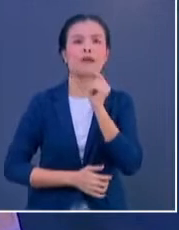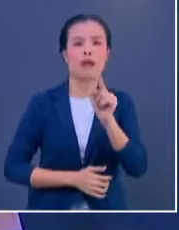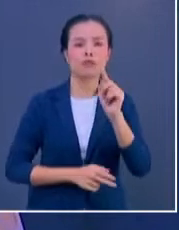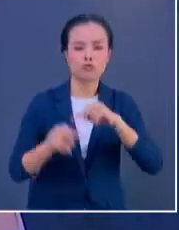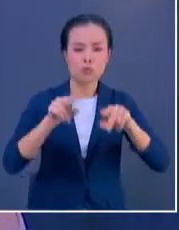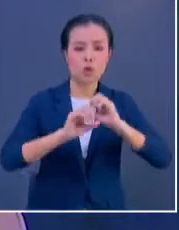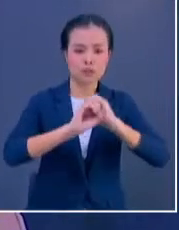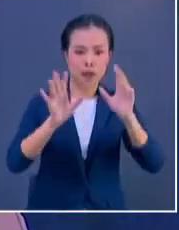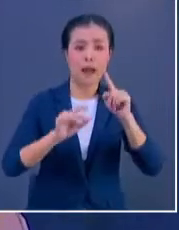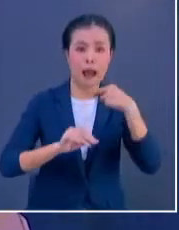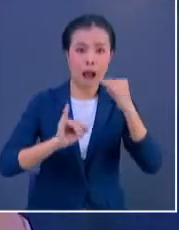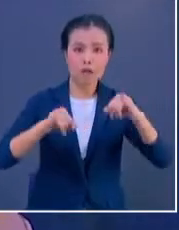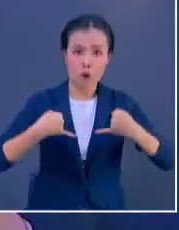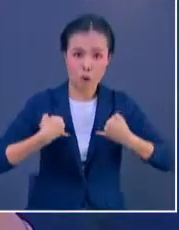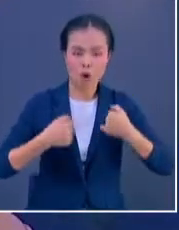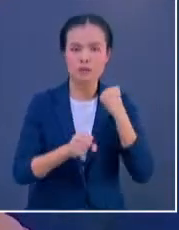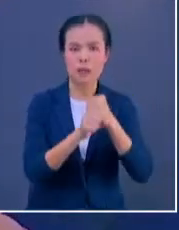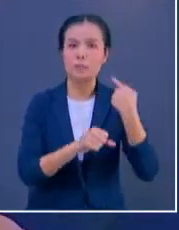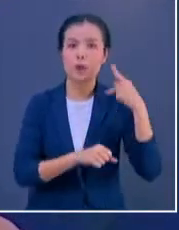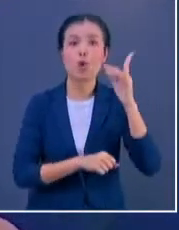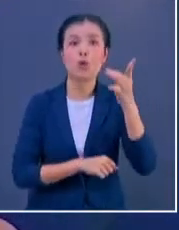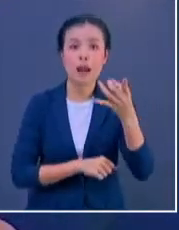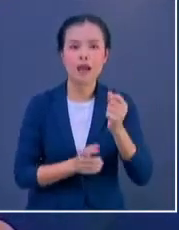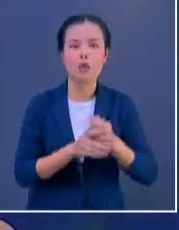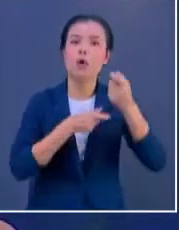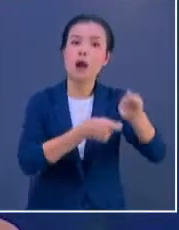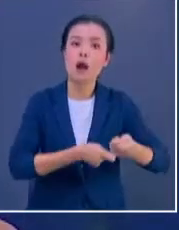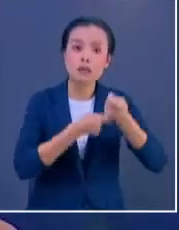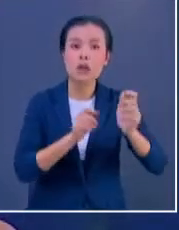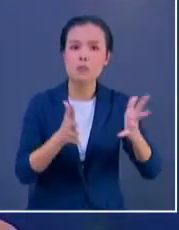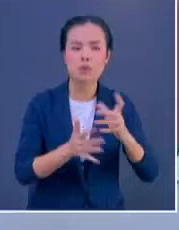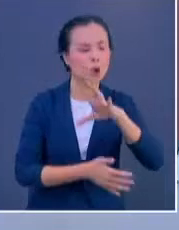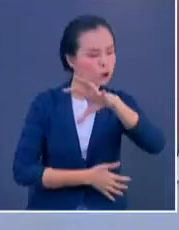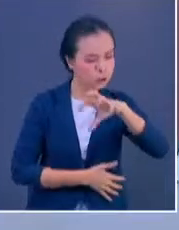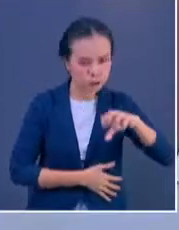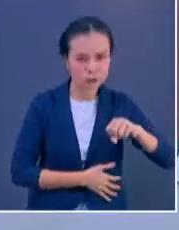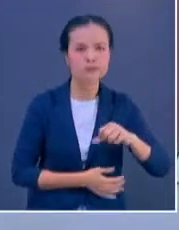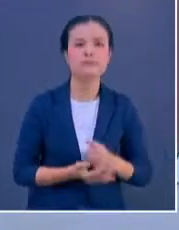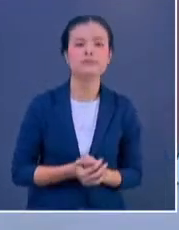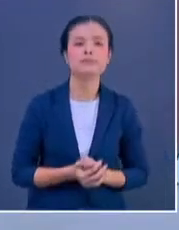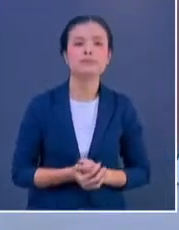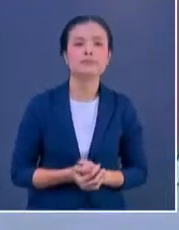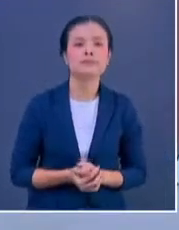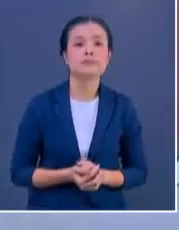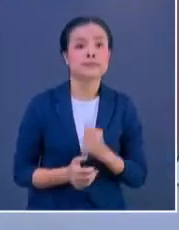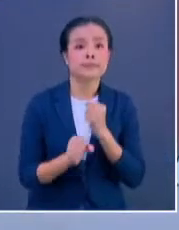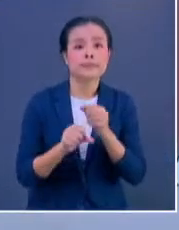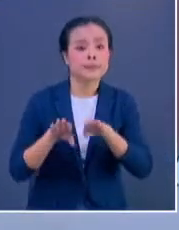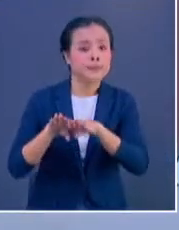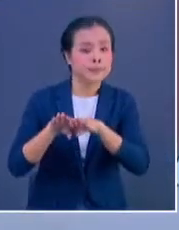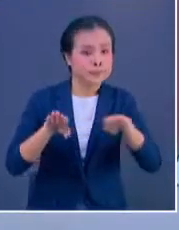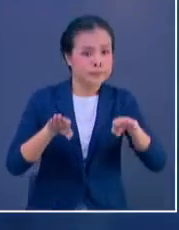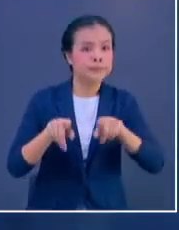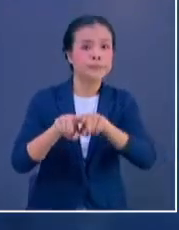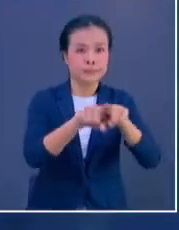ครอบครองอยู่แล้วก็ครอบครองแล้วทำประโยชน์อะไรถ้าไม่ได้ทำประโยชน์เพื่อการเกษตรเนี่ยครับต้องยึดเลยอะไรเงี้ยนะครับถ้าเราทำให้เป็นบรรทัดฐานเดียวกันเนี่ย